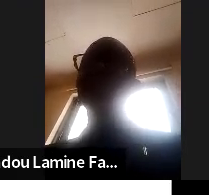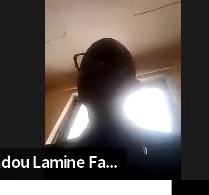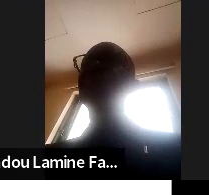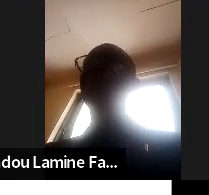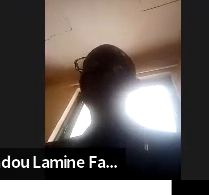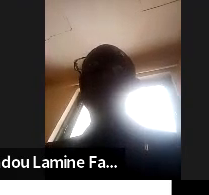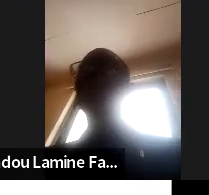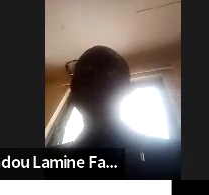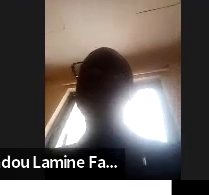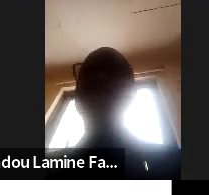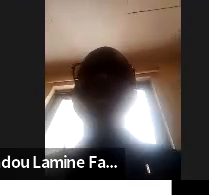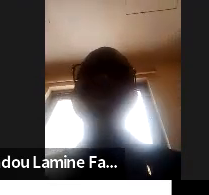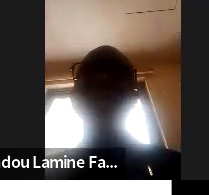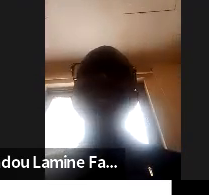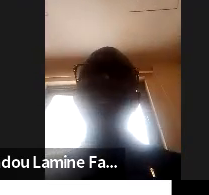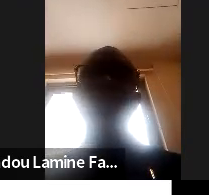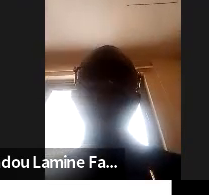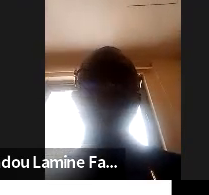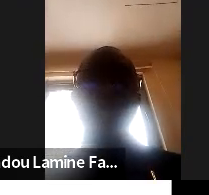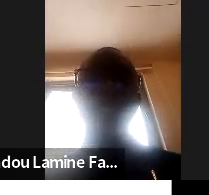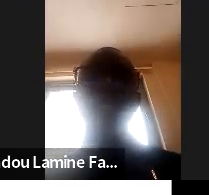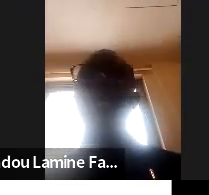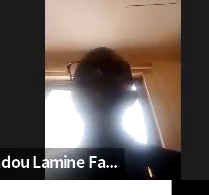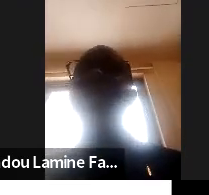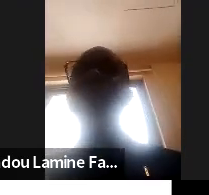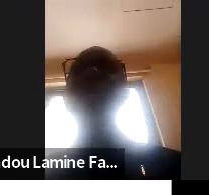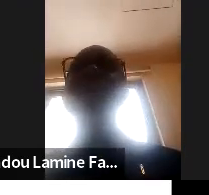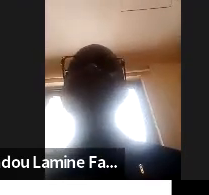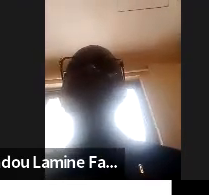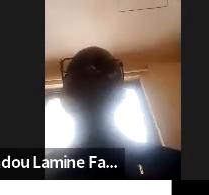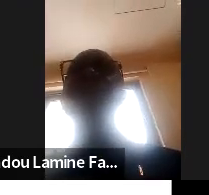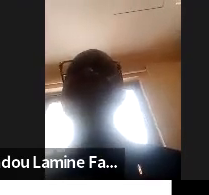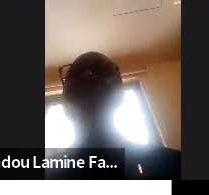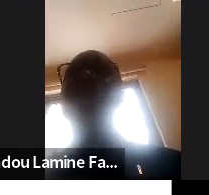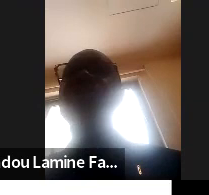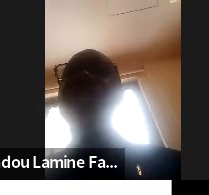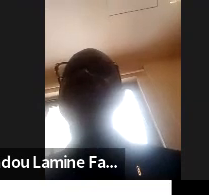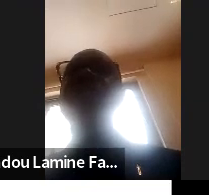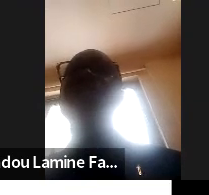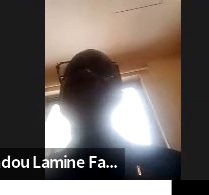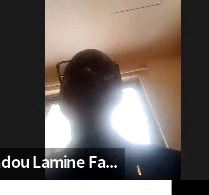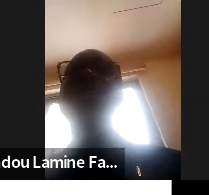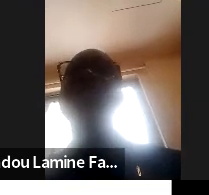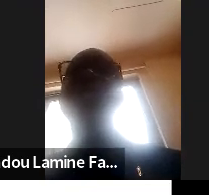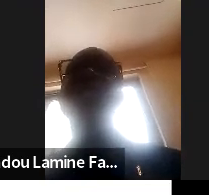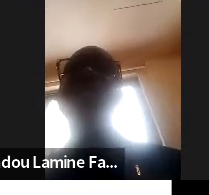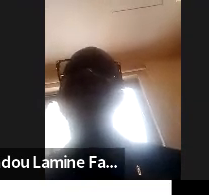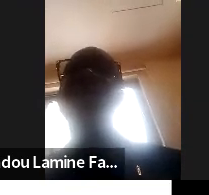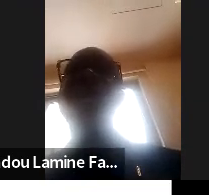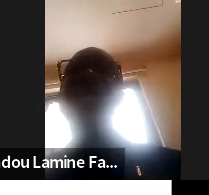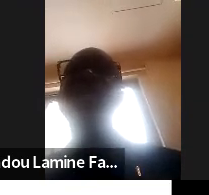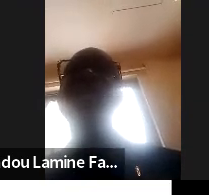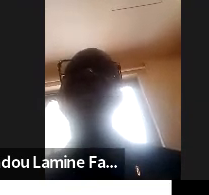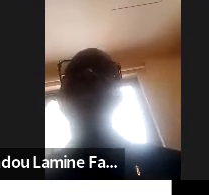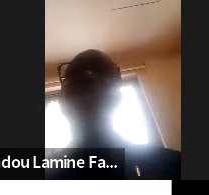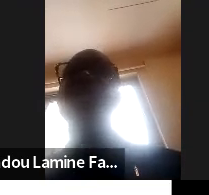que la carte d'égalité des chances est un outil statistique extrêmement important. Et sur cette diapositive, vous avez le spécimen de la